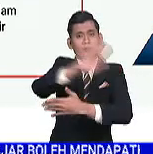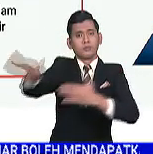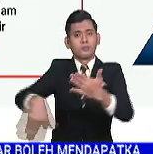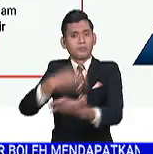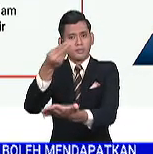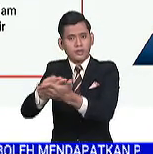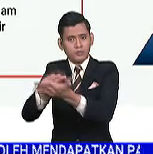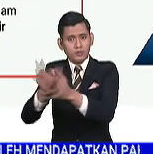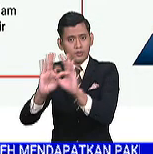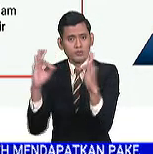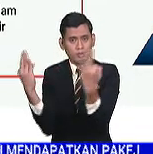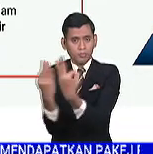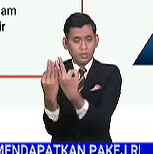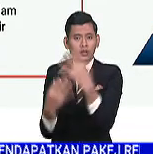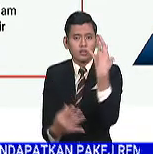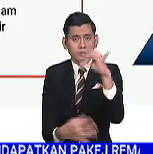pendapatan isi rumah sebanyak